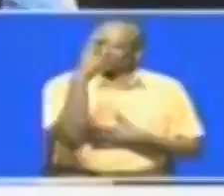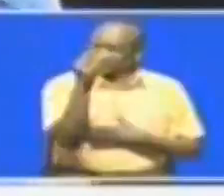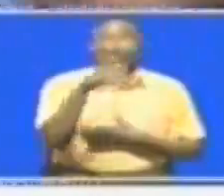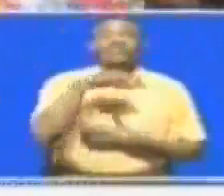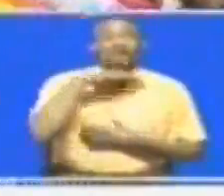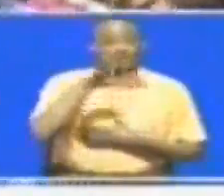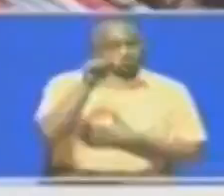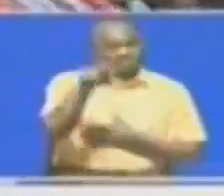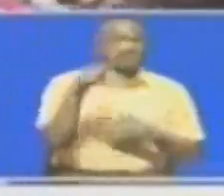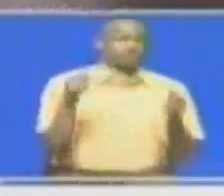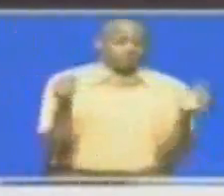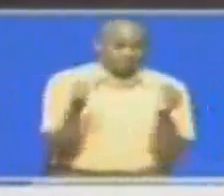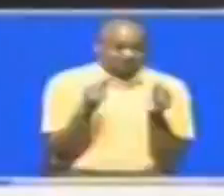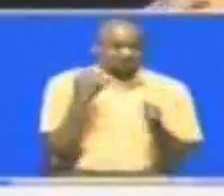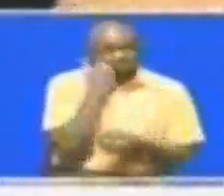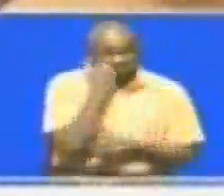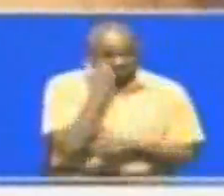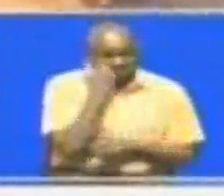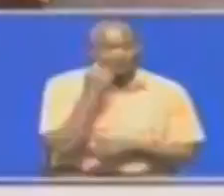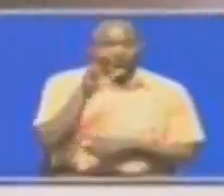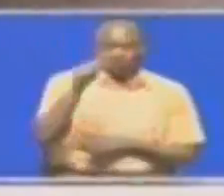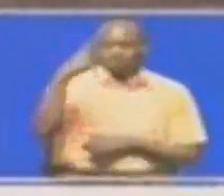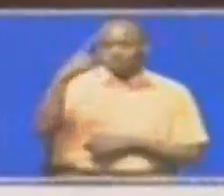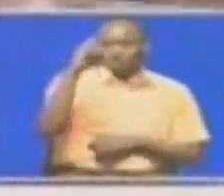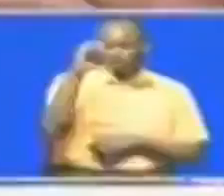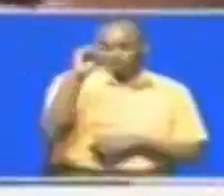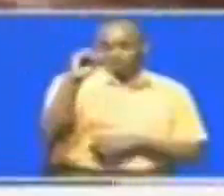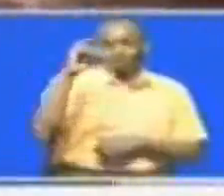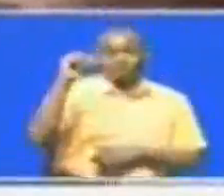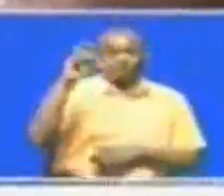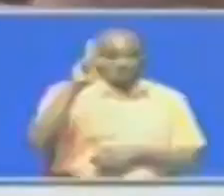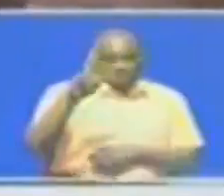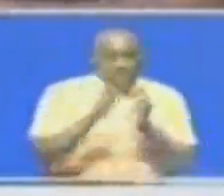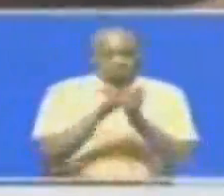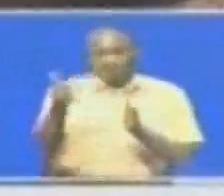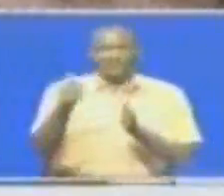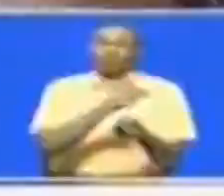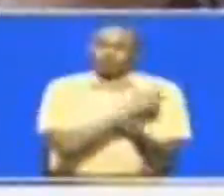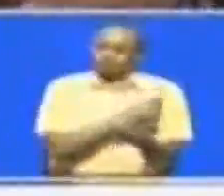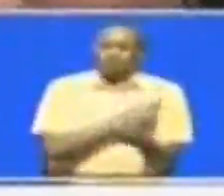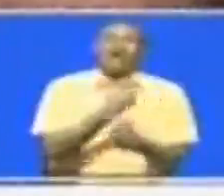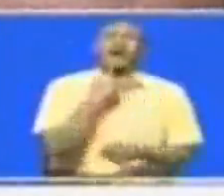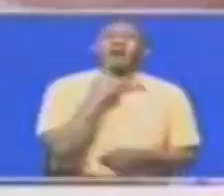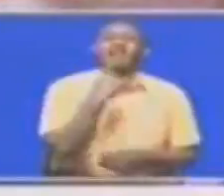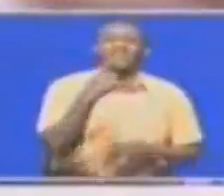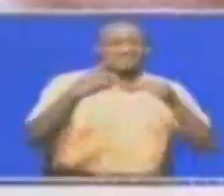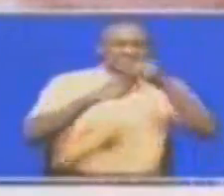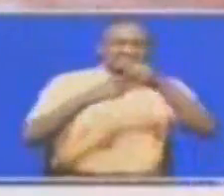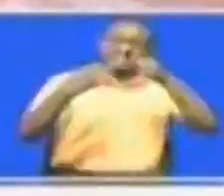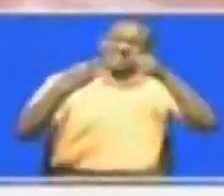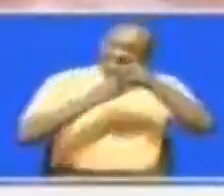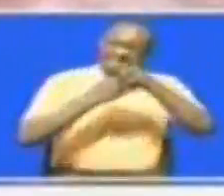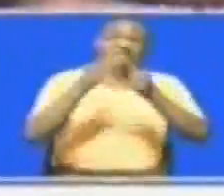kufariki kutokana na ugonjwa huo. Kutoka Kongor hadi hospitali ya karibu ya Chemolingot ni kilomita 168, na